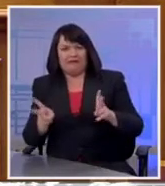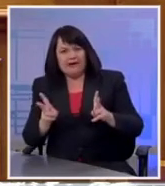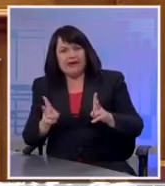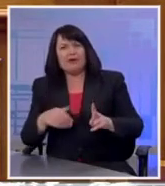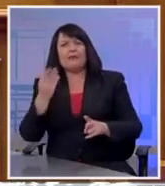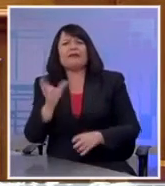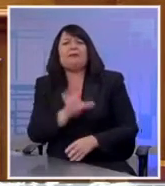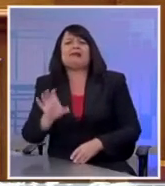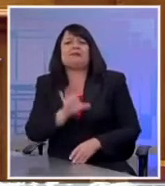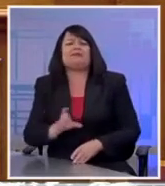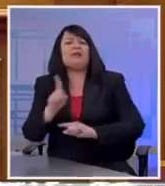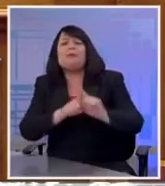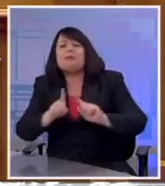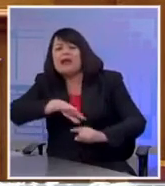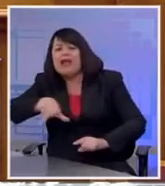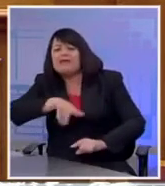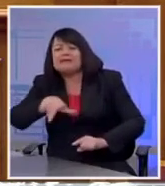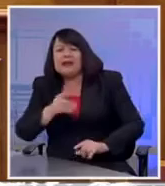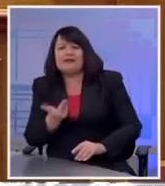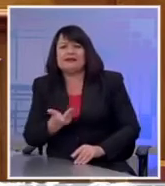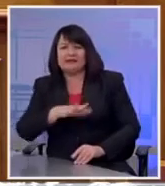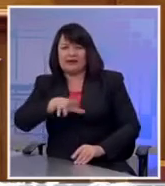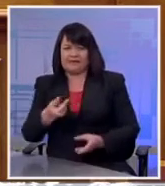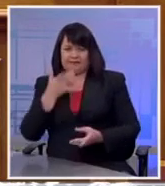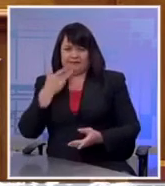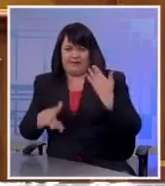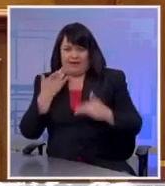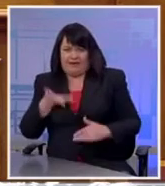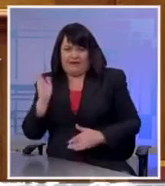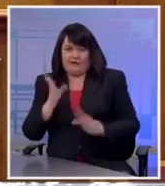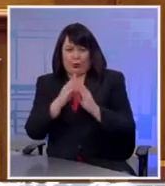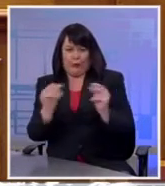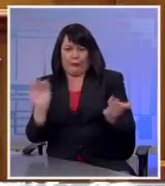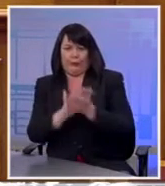τους βρει. Μα συνήθως οι κλέφτες δεν αφήνουν ίχνη, κυρίες και κύριοι.